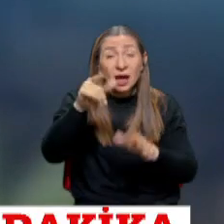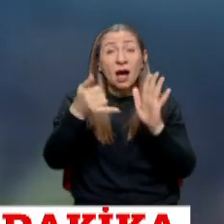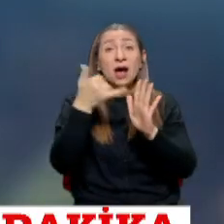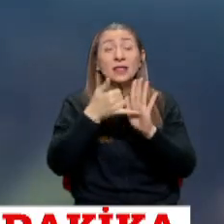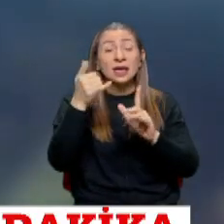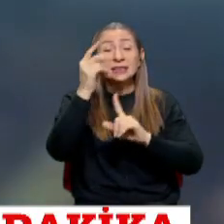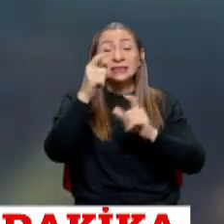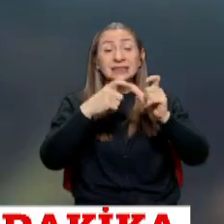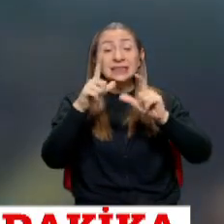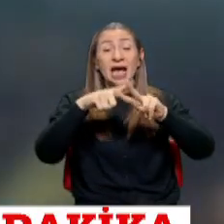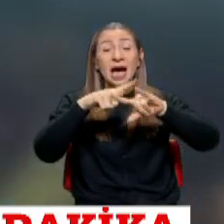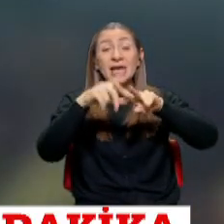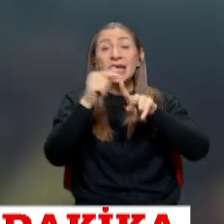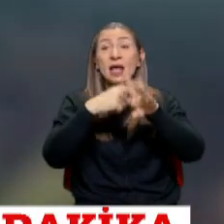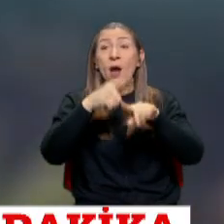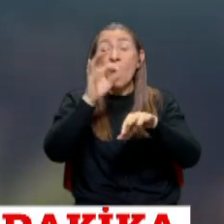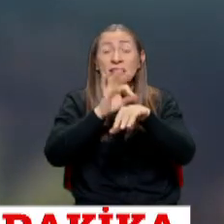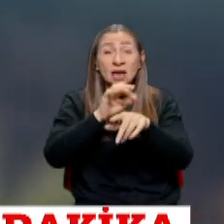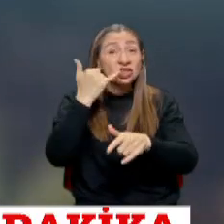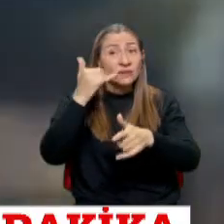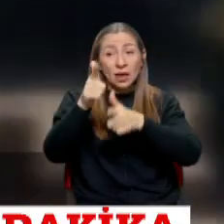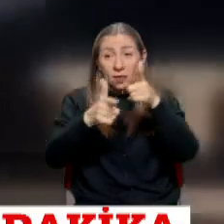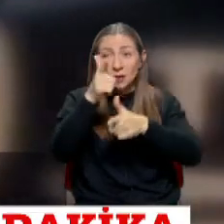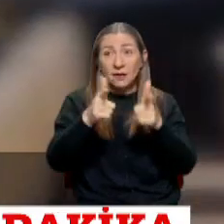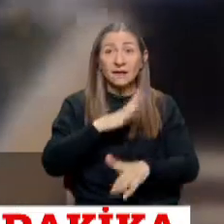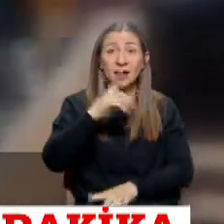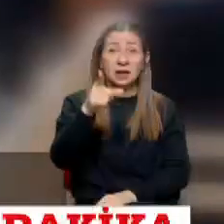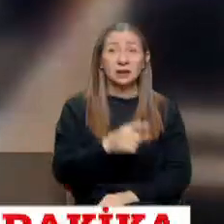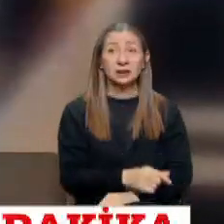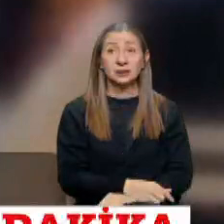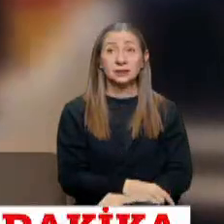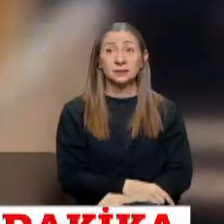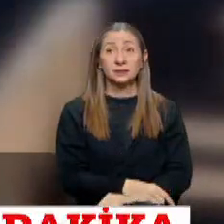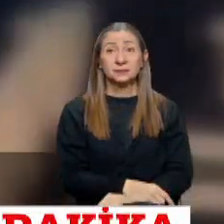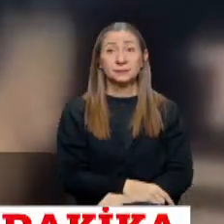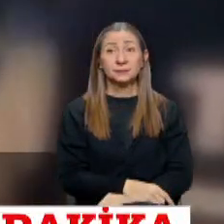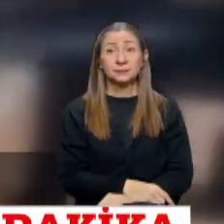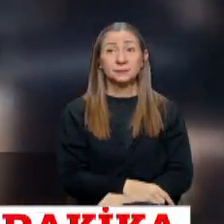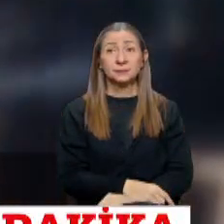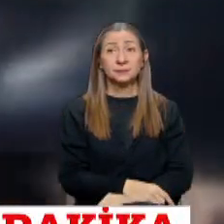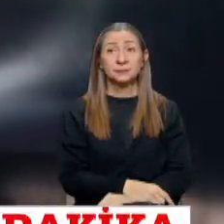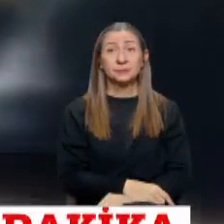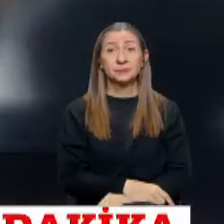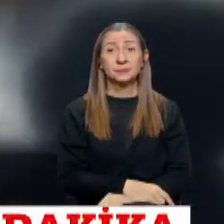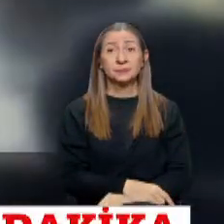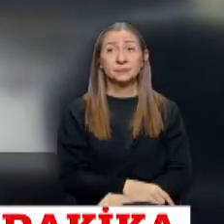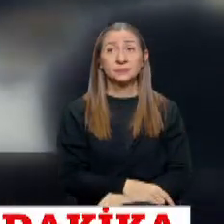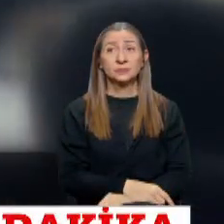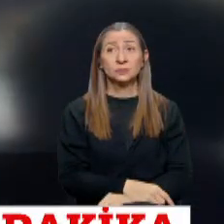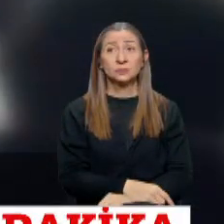Gaziantep Islahiye'deki o anlar cep telefonuyla kaydedildi. Hoş geldiniz. Buraya ne yapacağız biliyorsunuz mu?